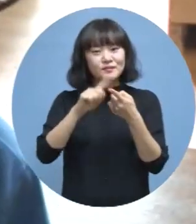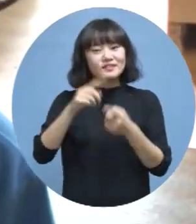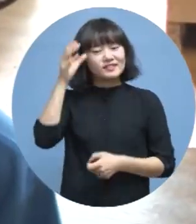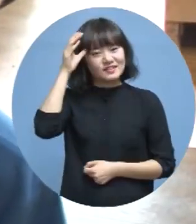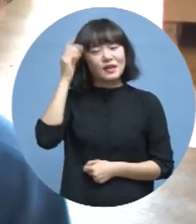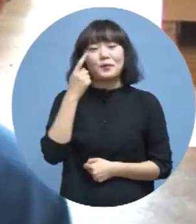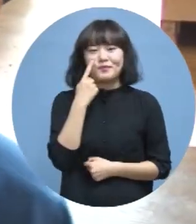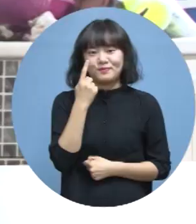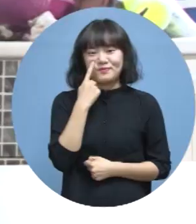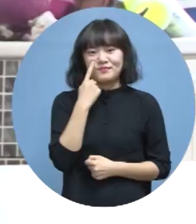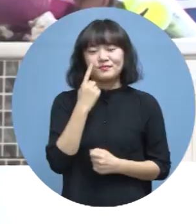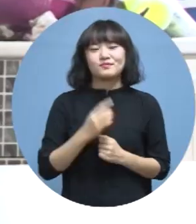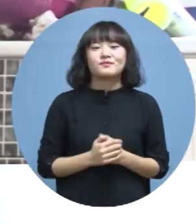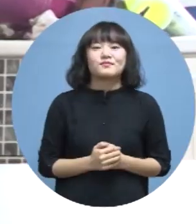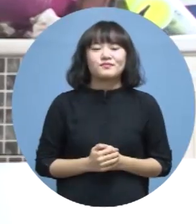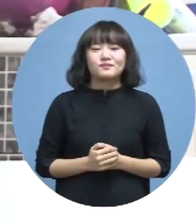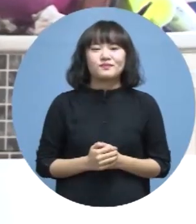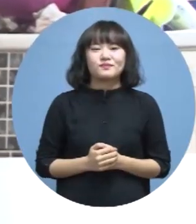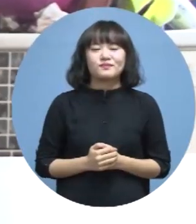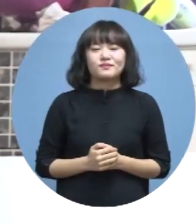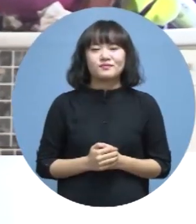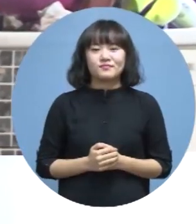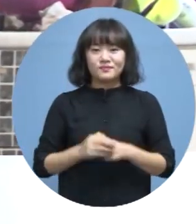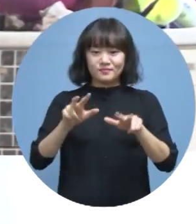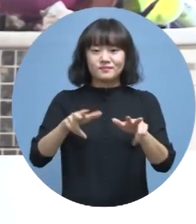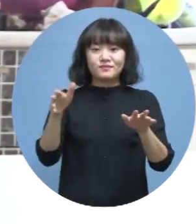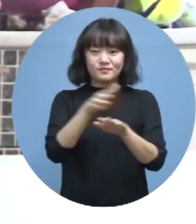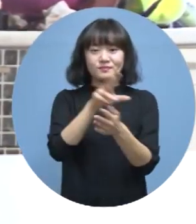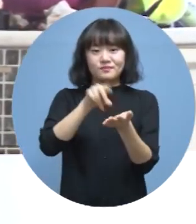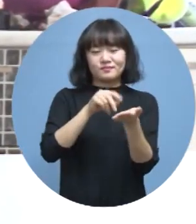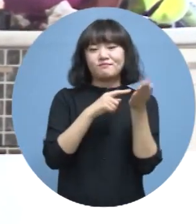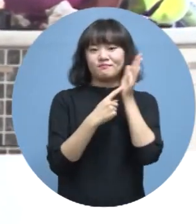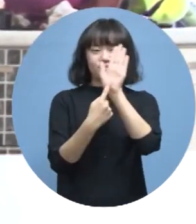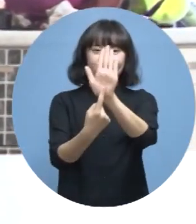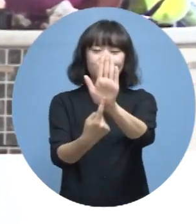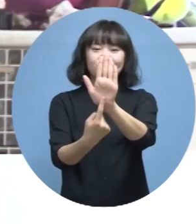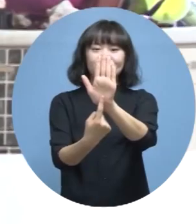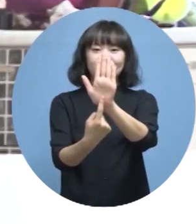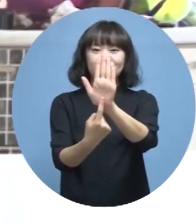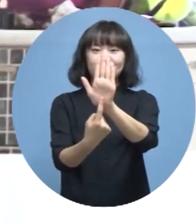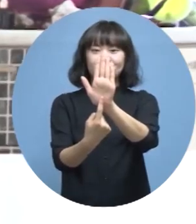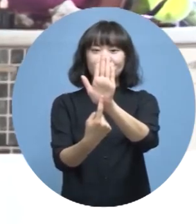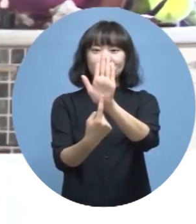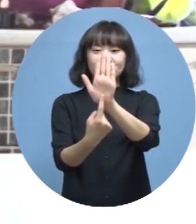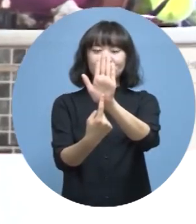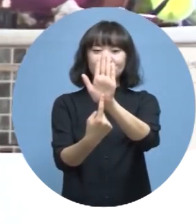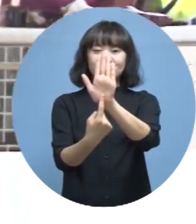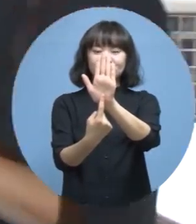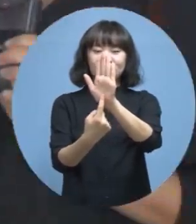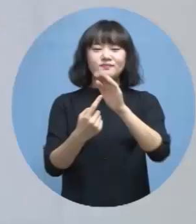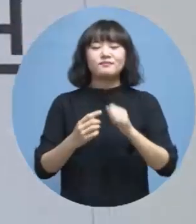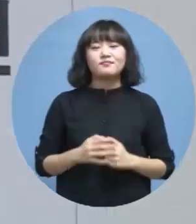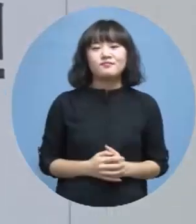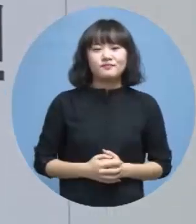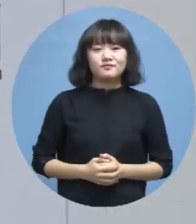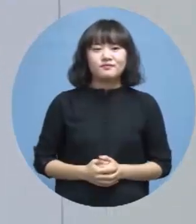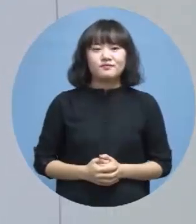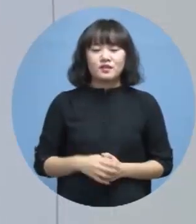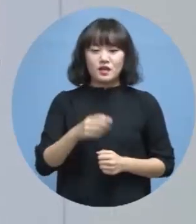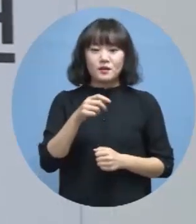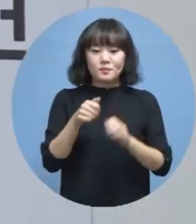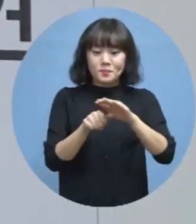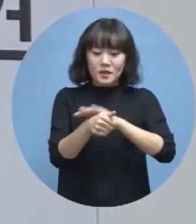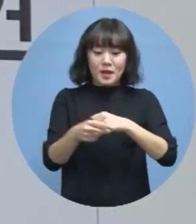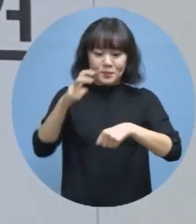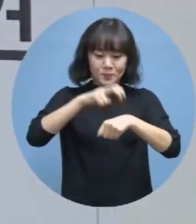기대할게요. 도전 안전벨 문제 나갑니다. 드디어 공개되는 오늘의 문제. 뱀에